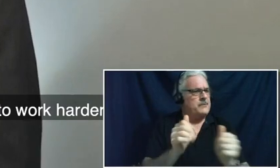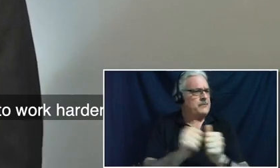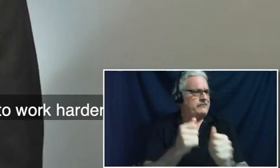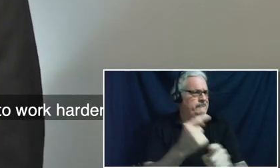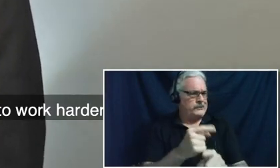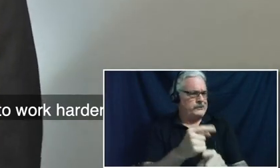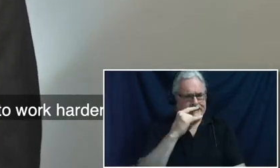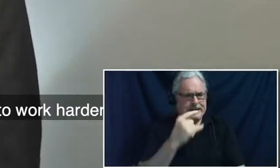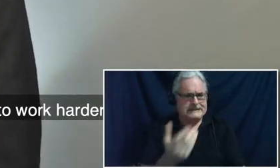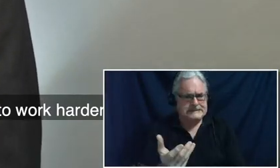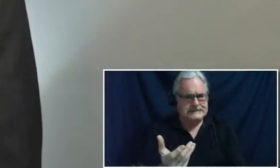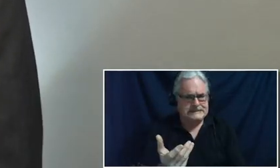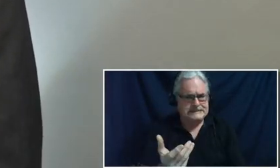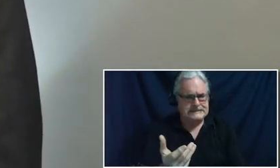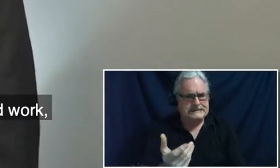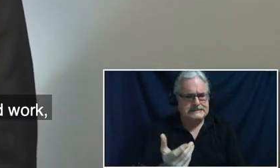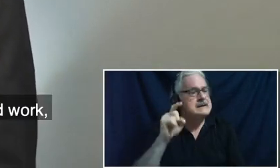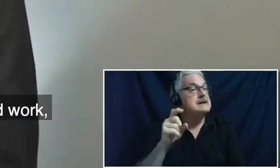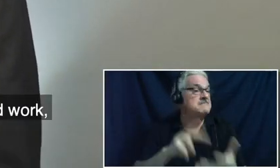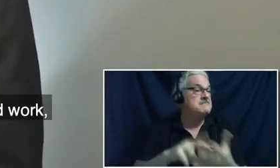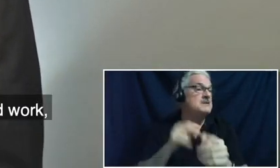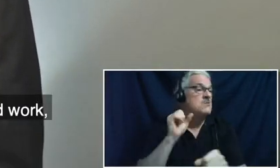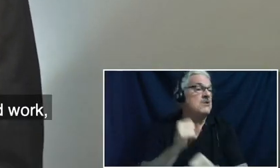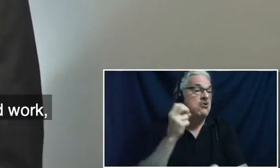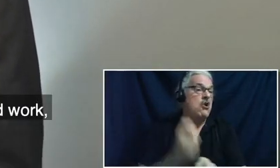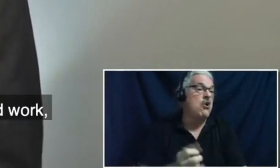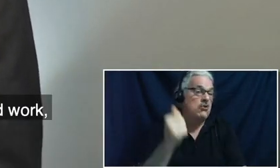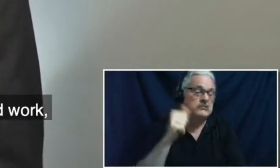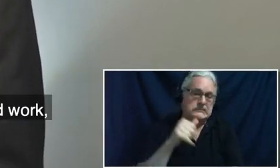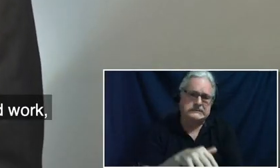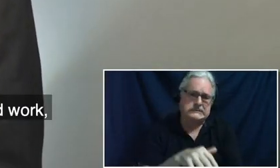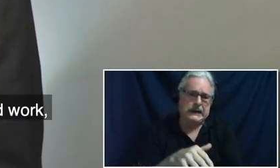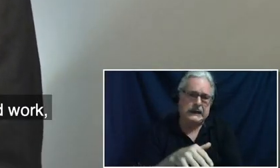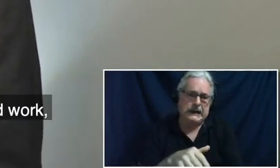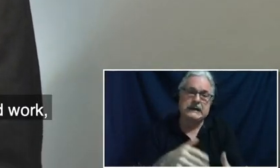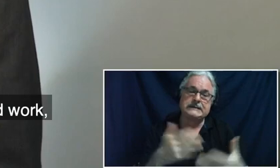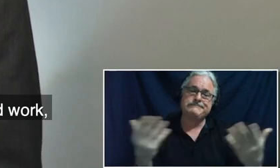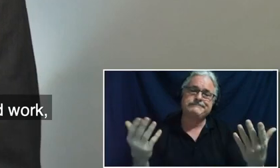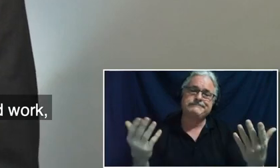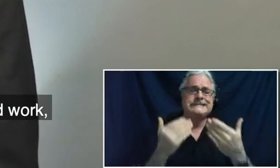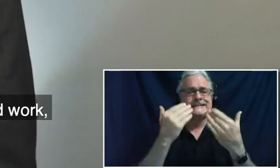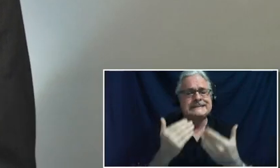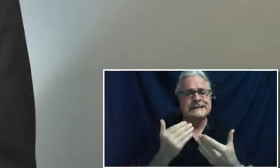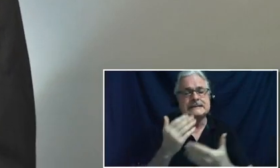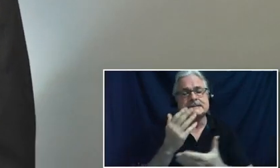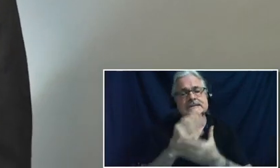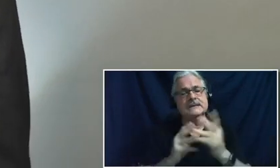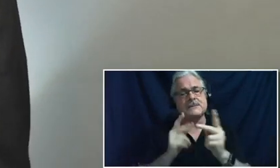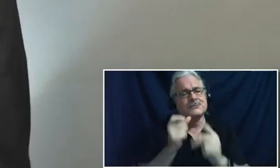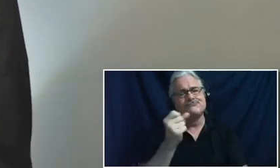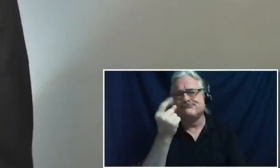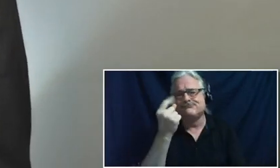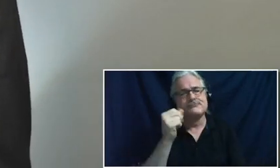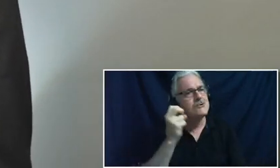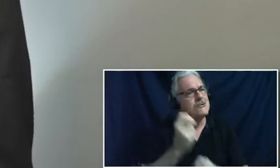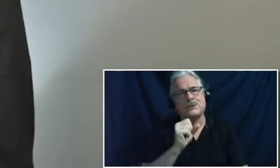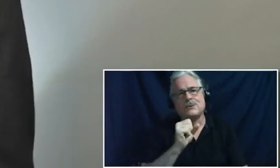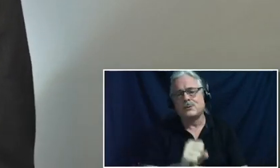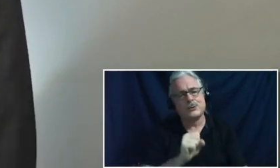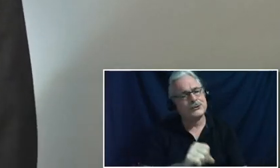Il y a des écoles qui n'acceptent pas les handicapés car on juge qu'ils sont plus lents que les autres